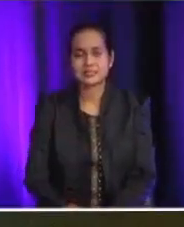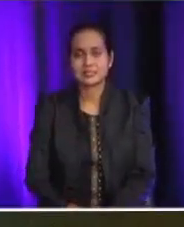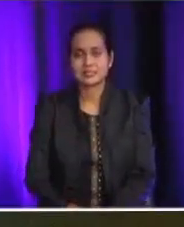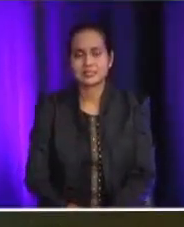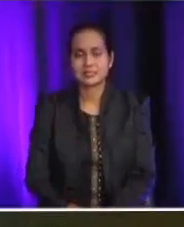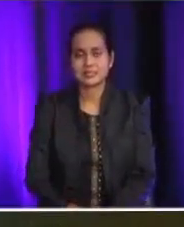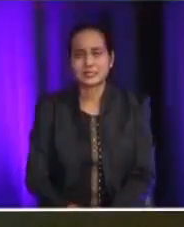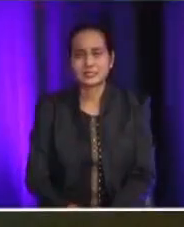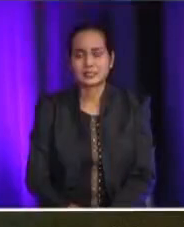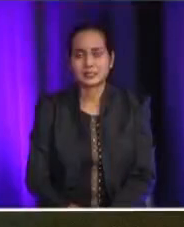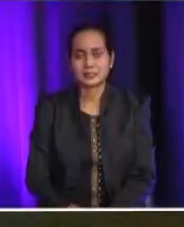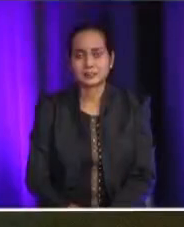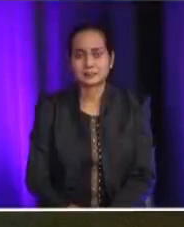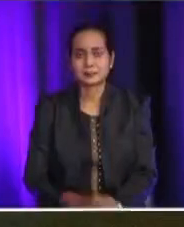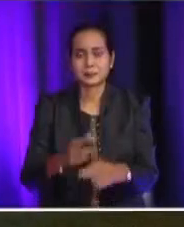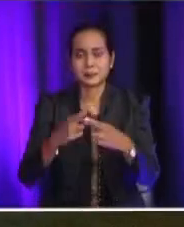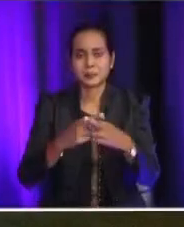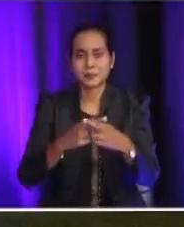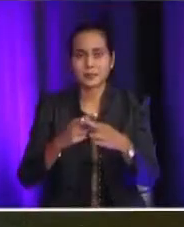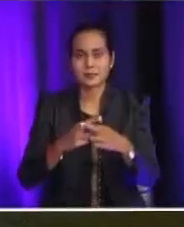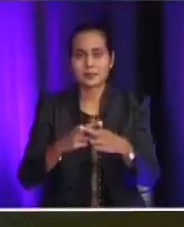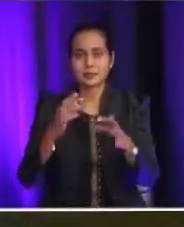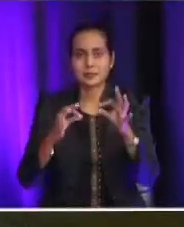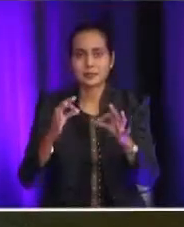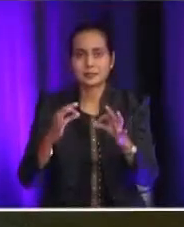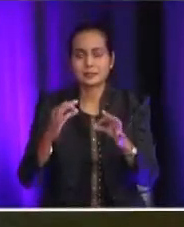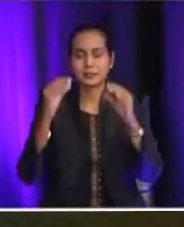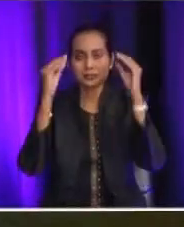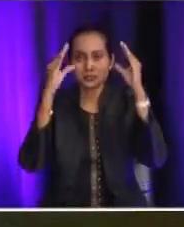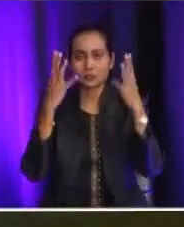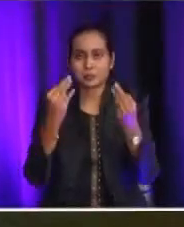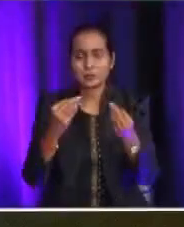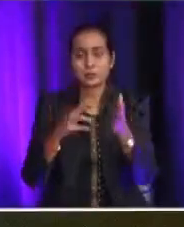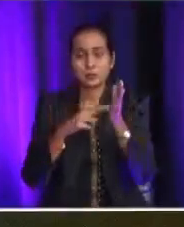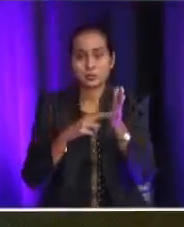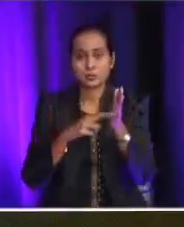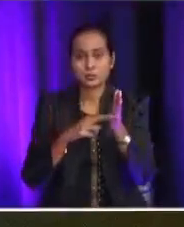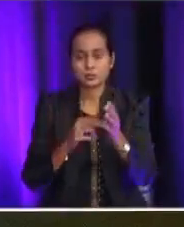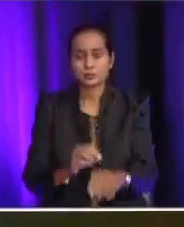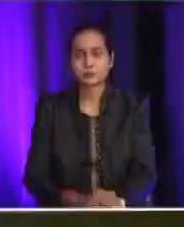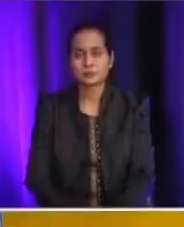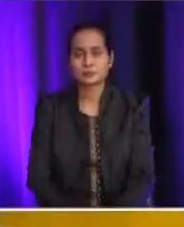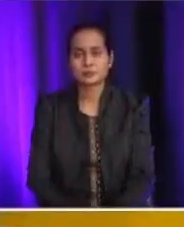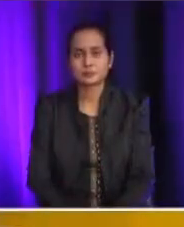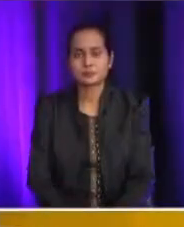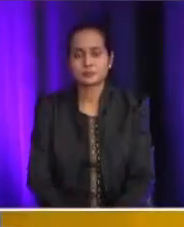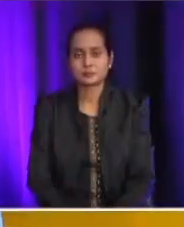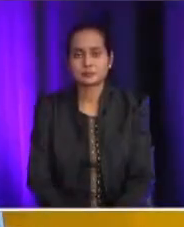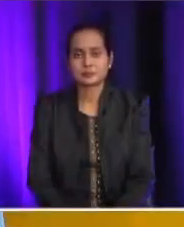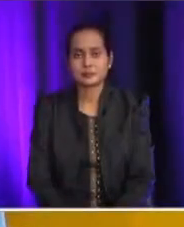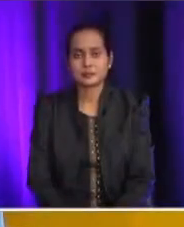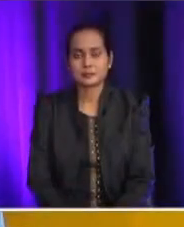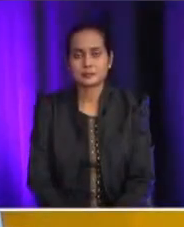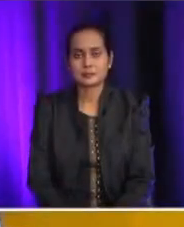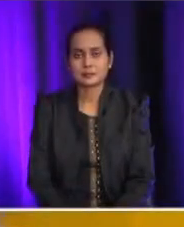kali ini cikgu. Dan rumusan sekiranya ada guru-guru nak buat bahan rujukan itu, di mana cikgu Zainab?